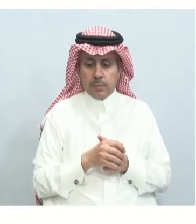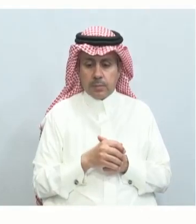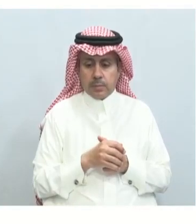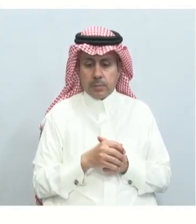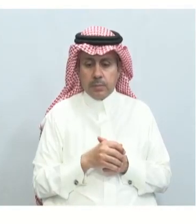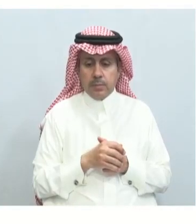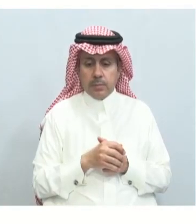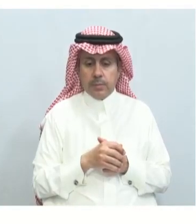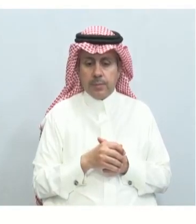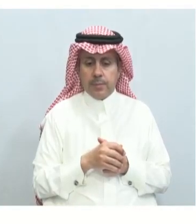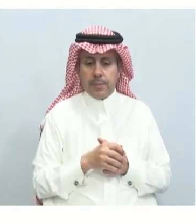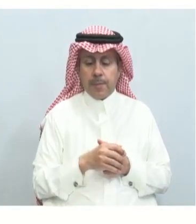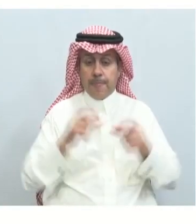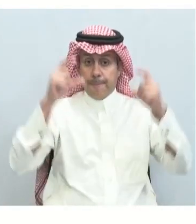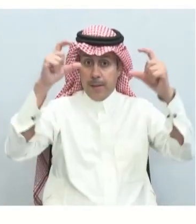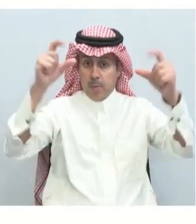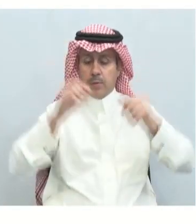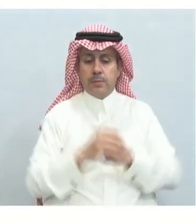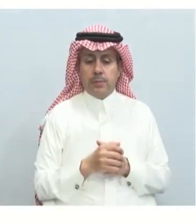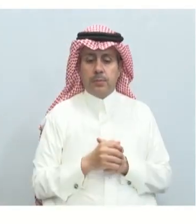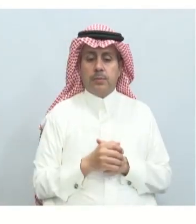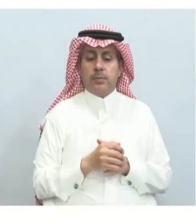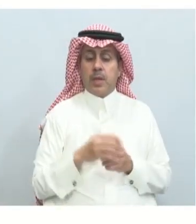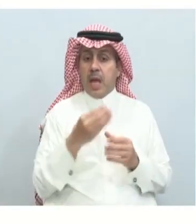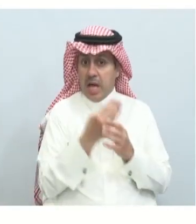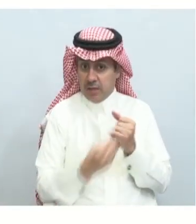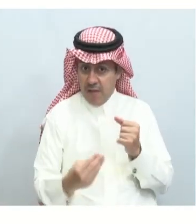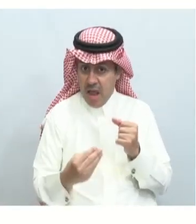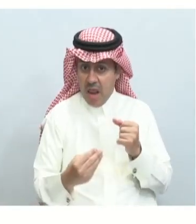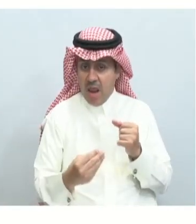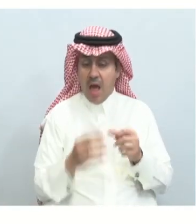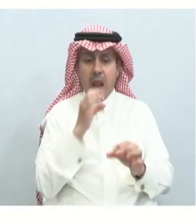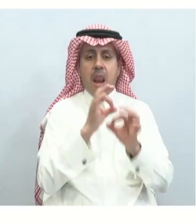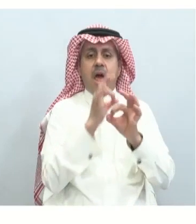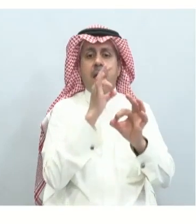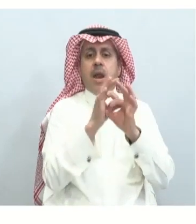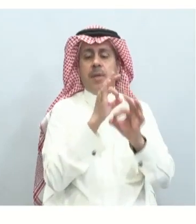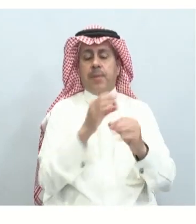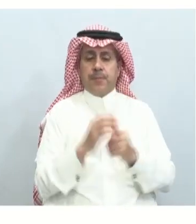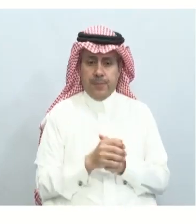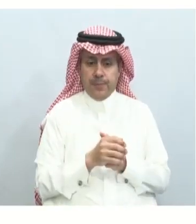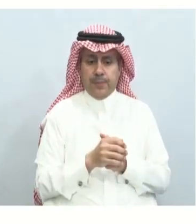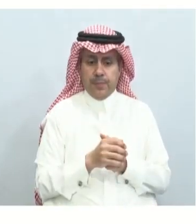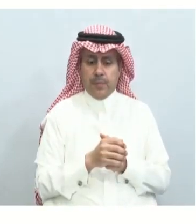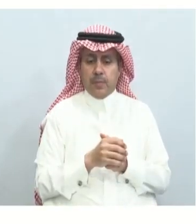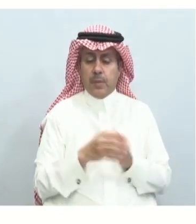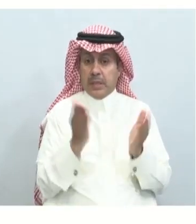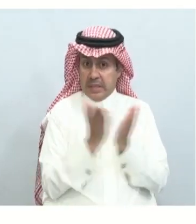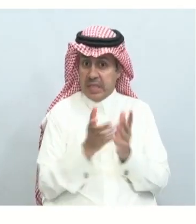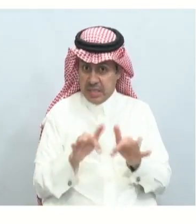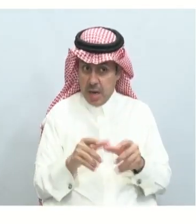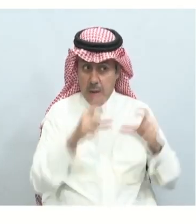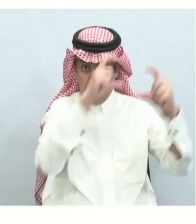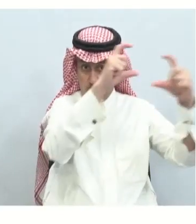درس اليوم وهذا هو عنوانه اطفال الانابيب وهذا هو رابط الدرس